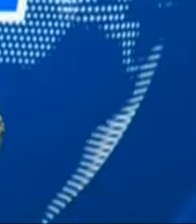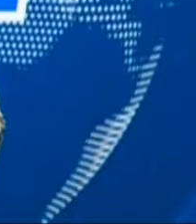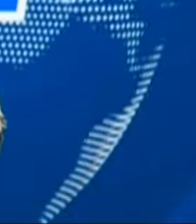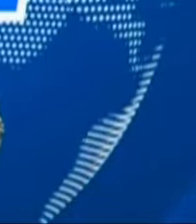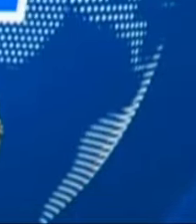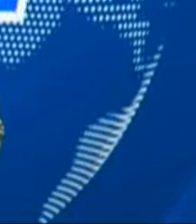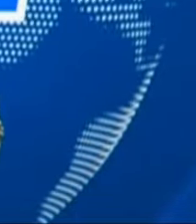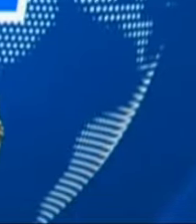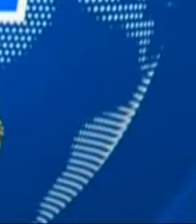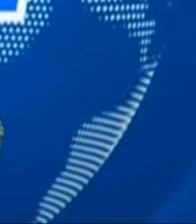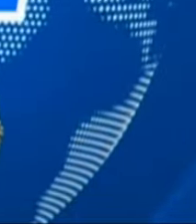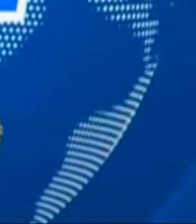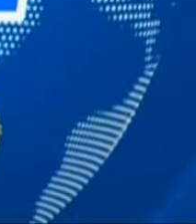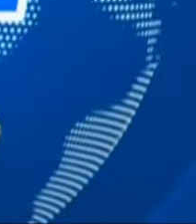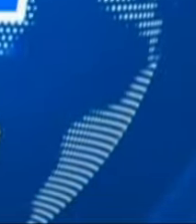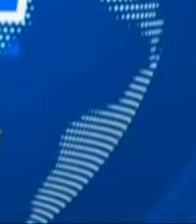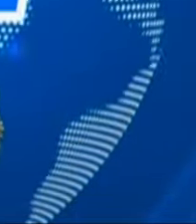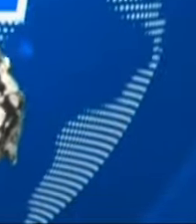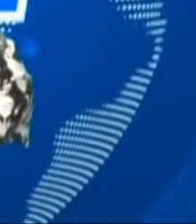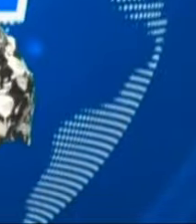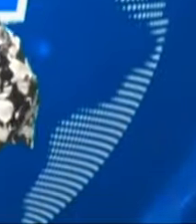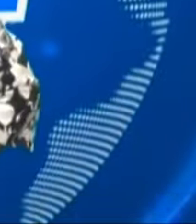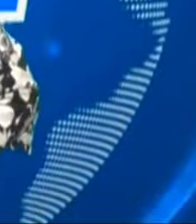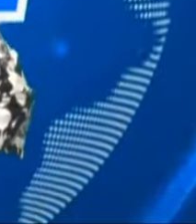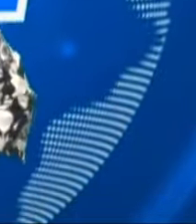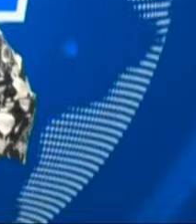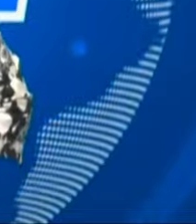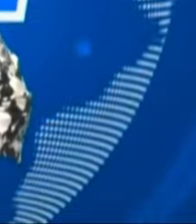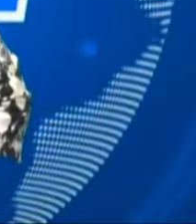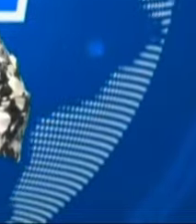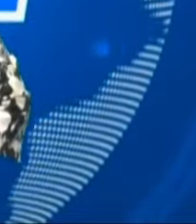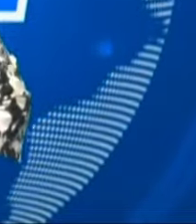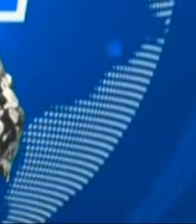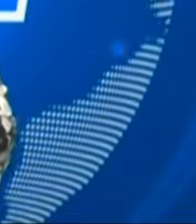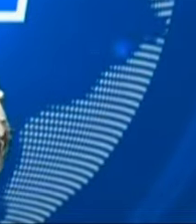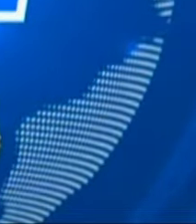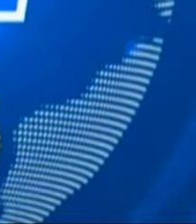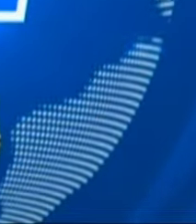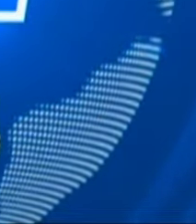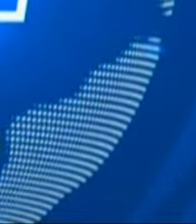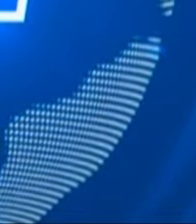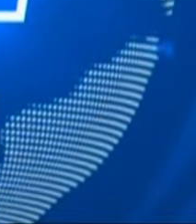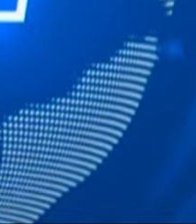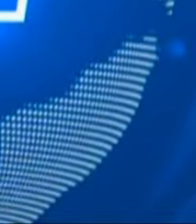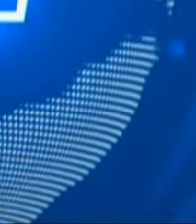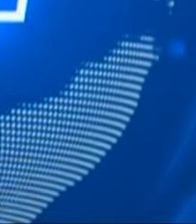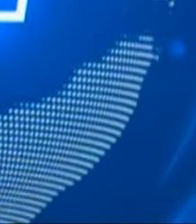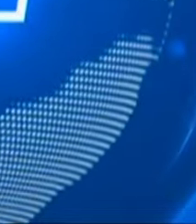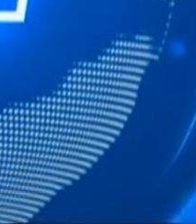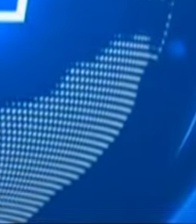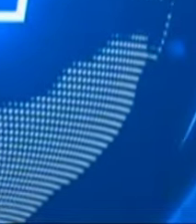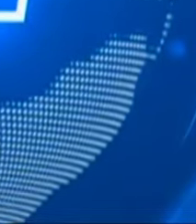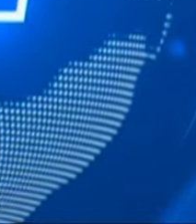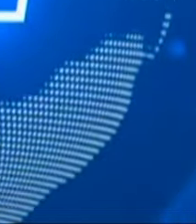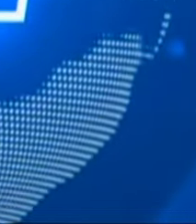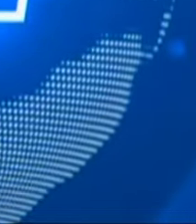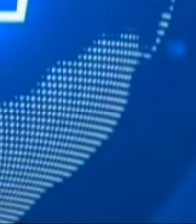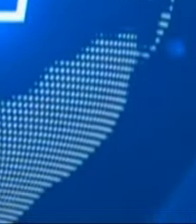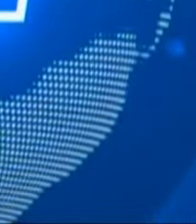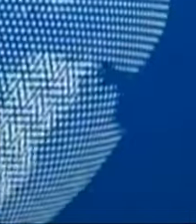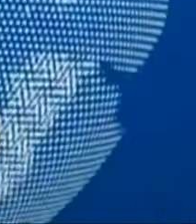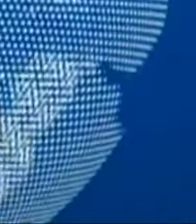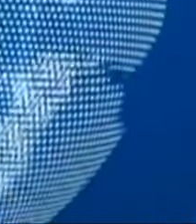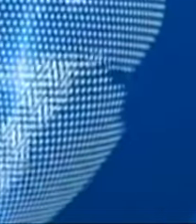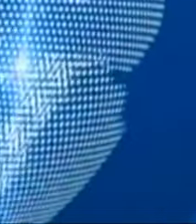détail dans nos prochaines éditions. Démarrons ce journal par la lecture de cette ordonnance présidentielle signée par le chef de